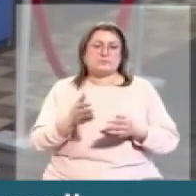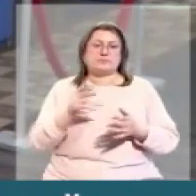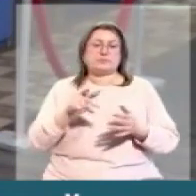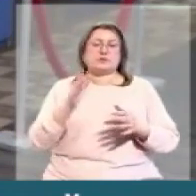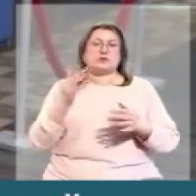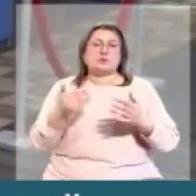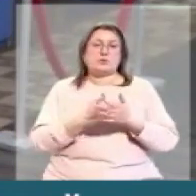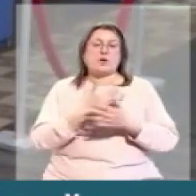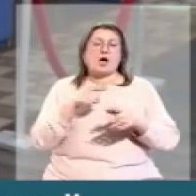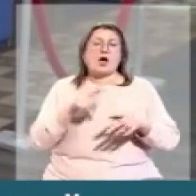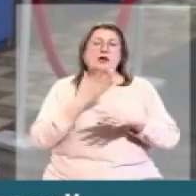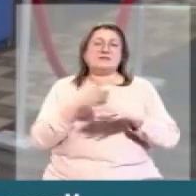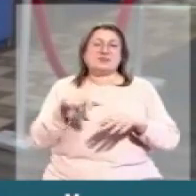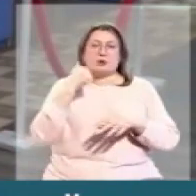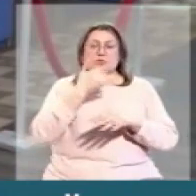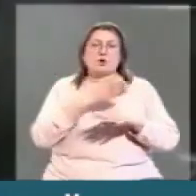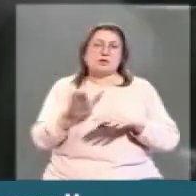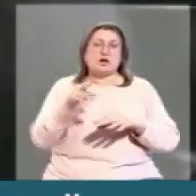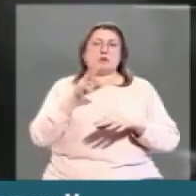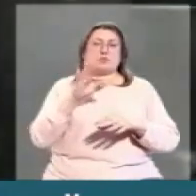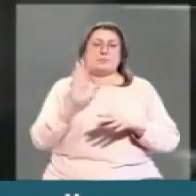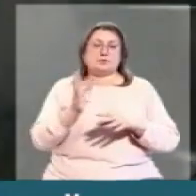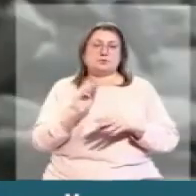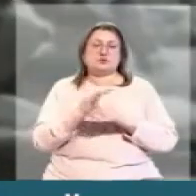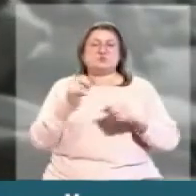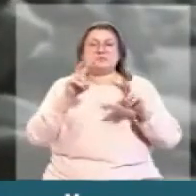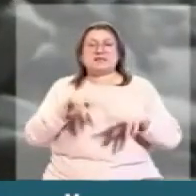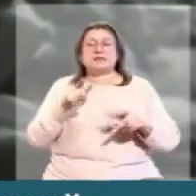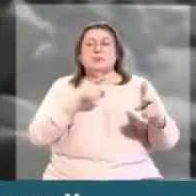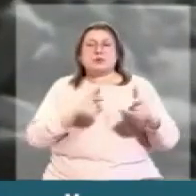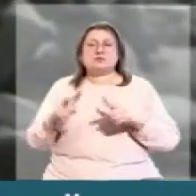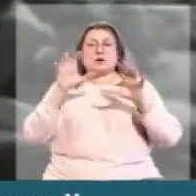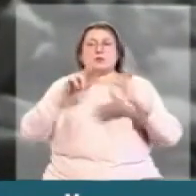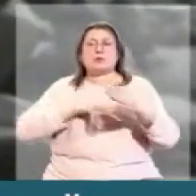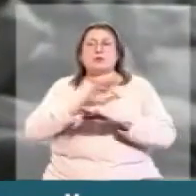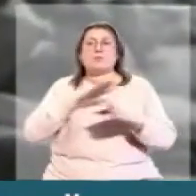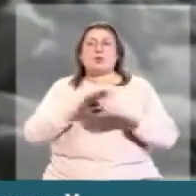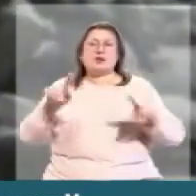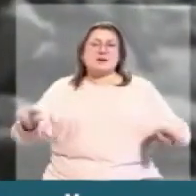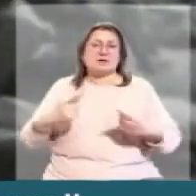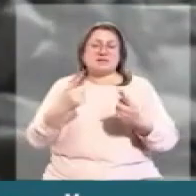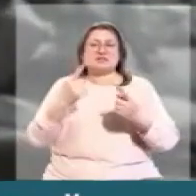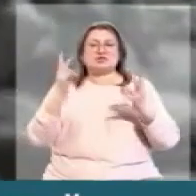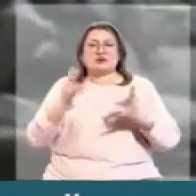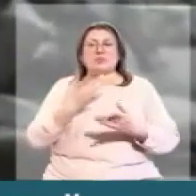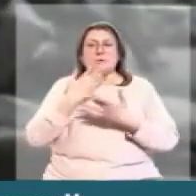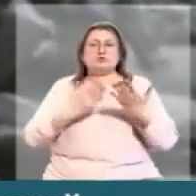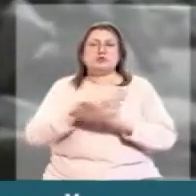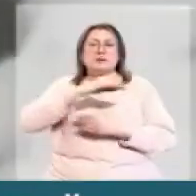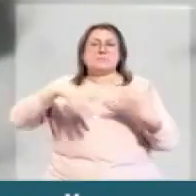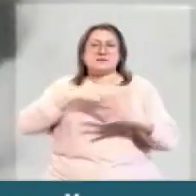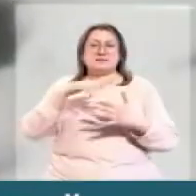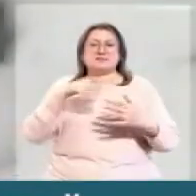будут выходить отдельные тома. Сейчас специалистами подготовлен законопроект о полной реабилитации жертв политических